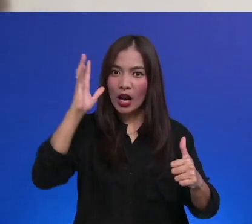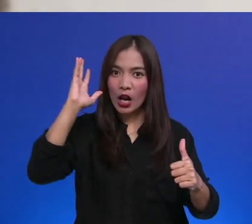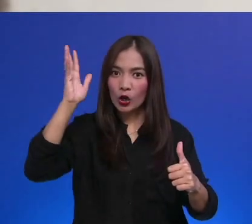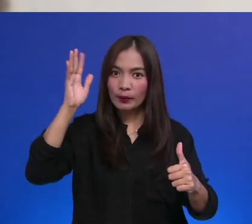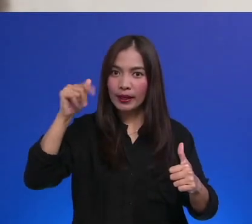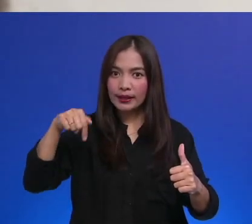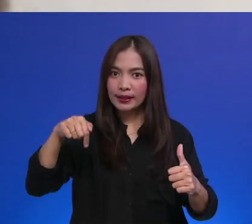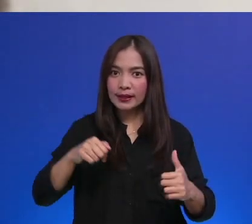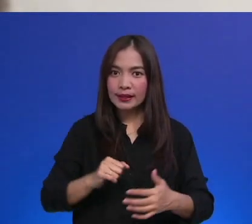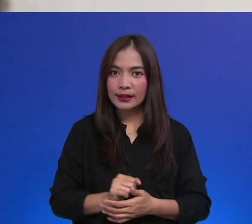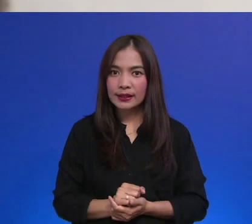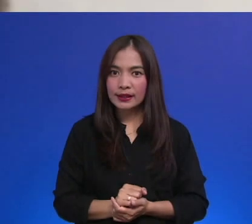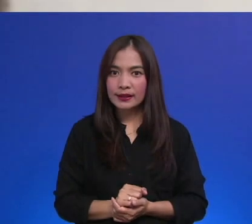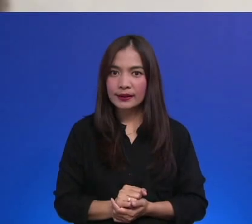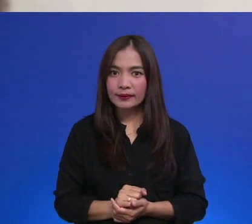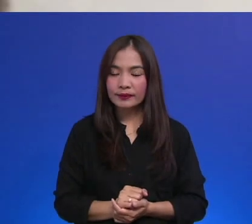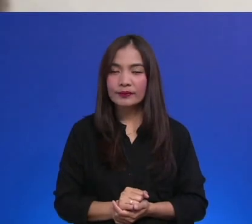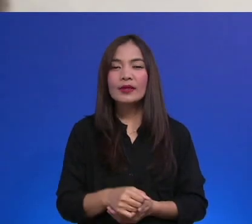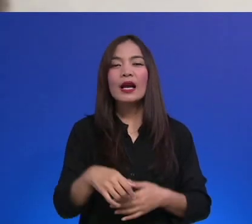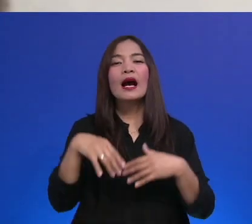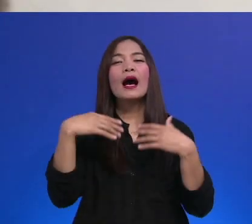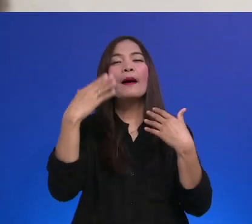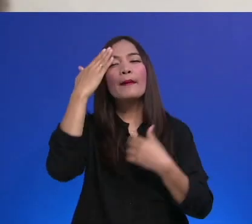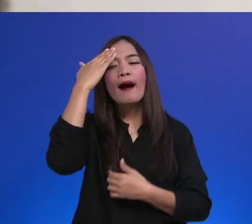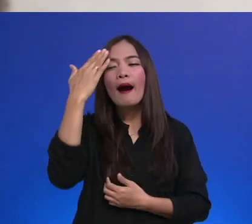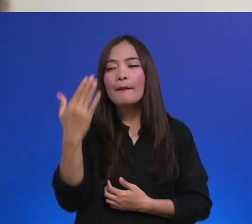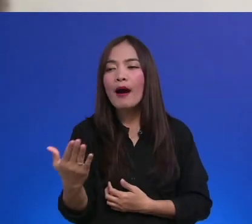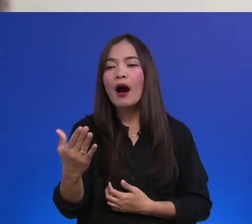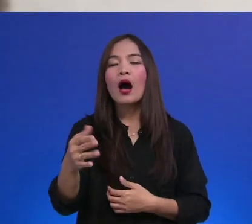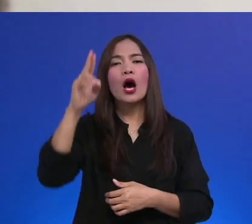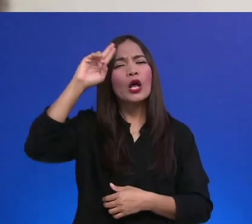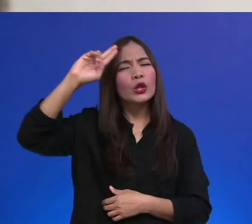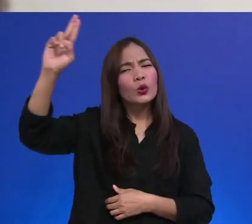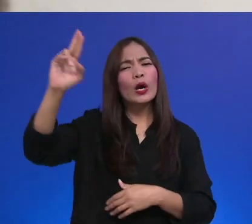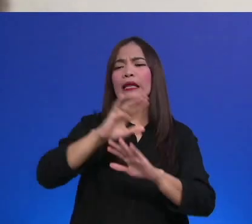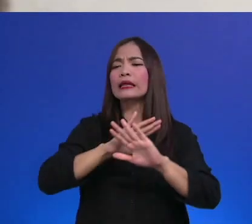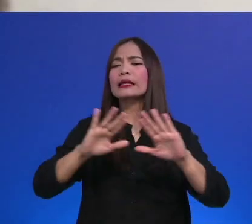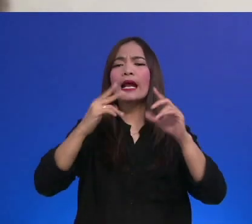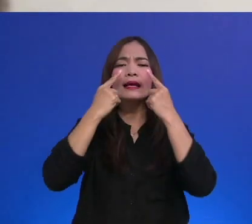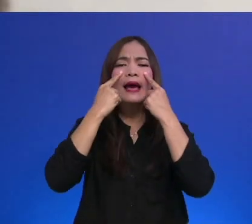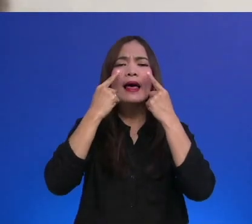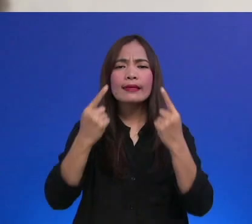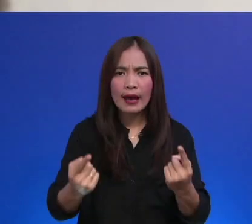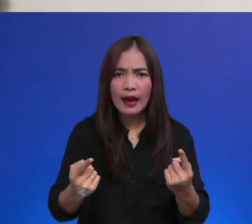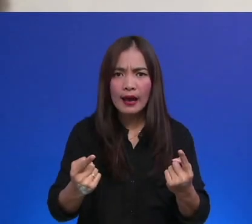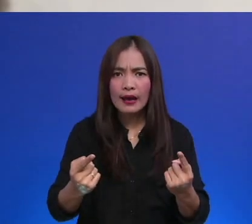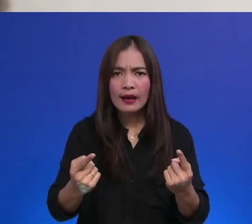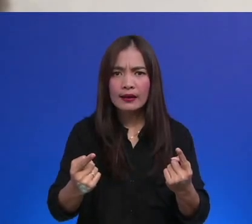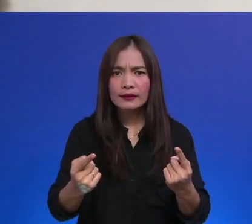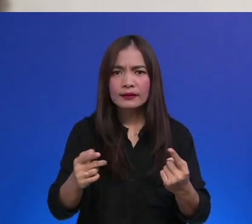ini mengapa Tuhan seakan-akan tidak ada saudaraku